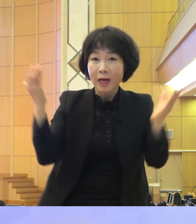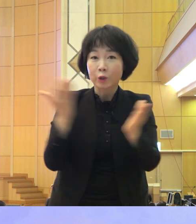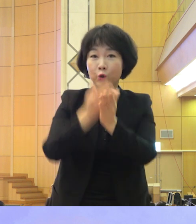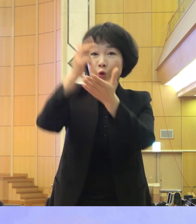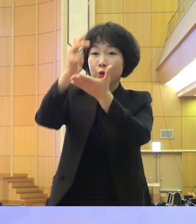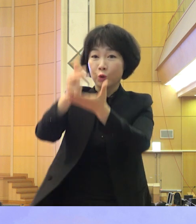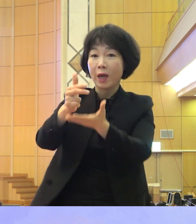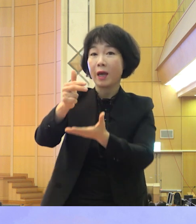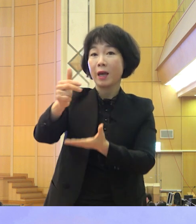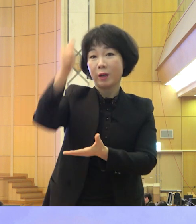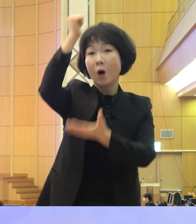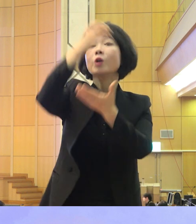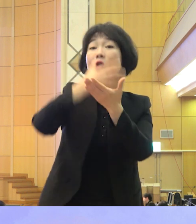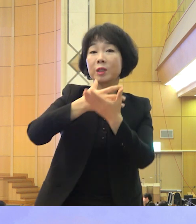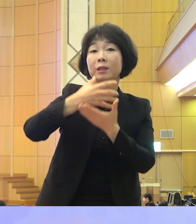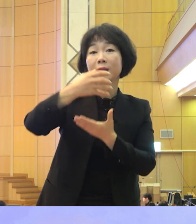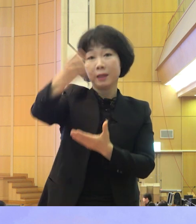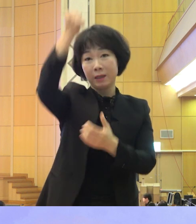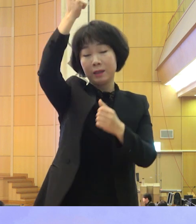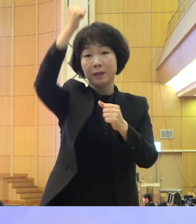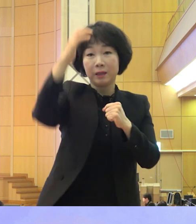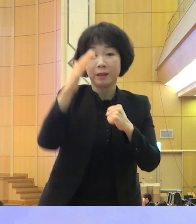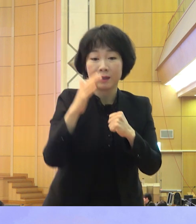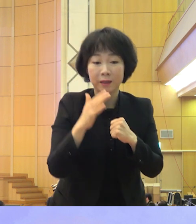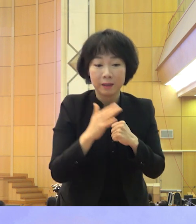오해마저도 다 주의